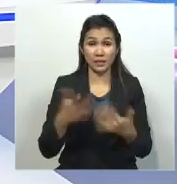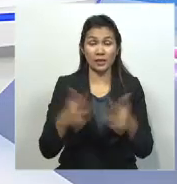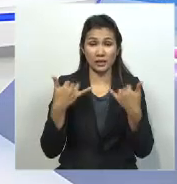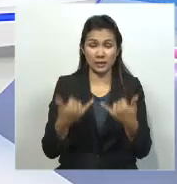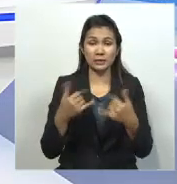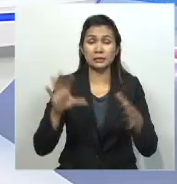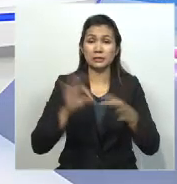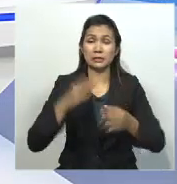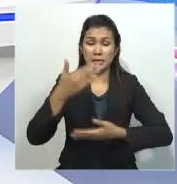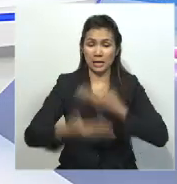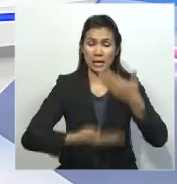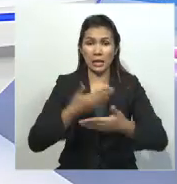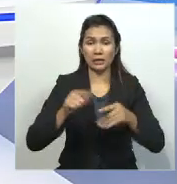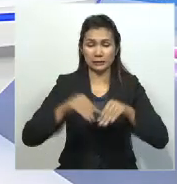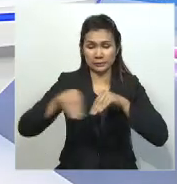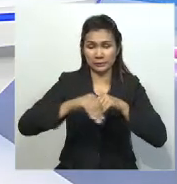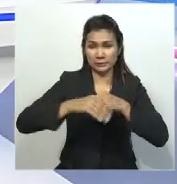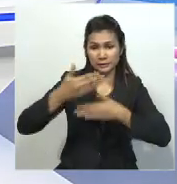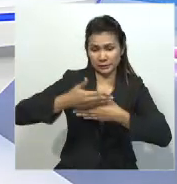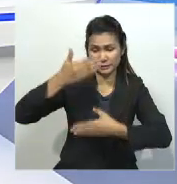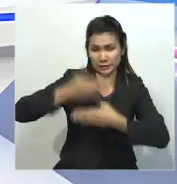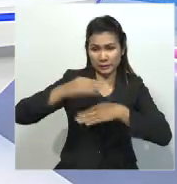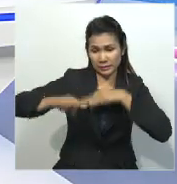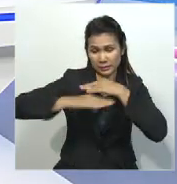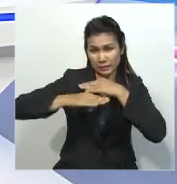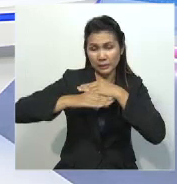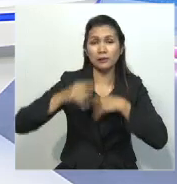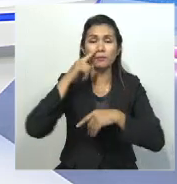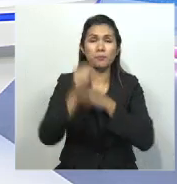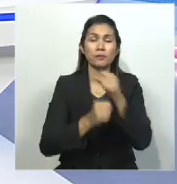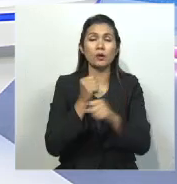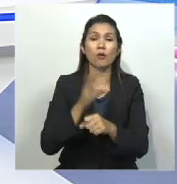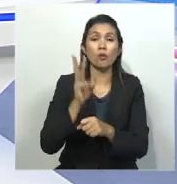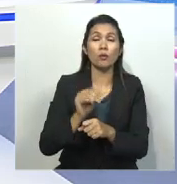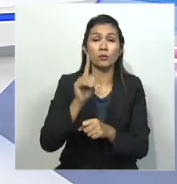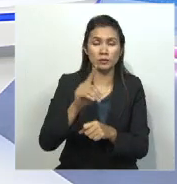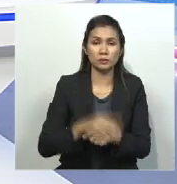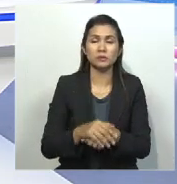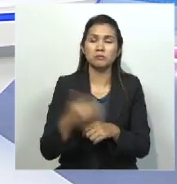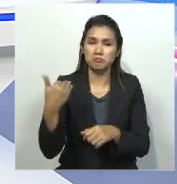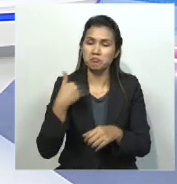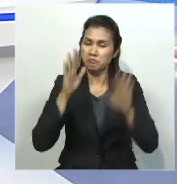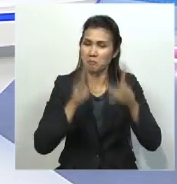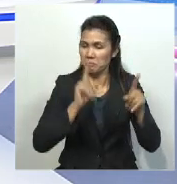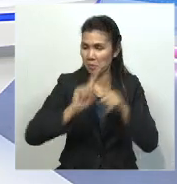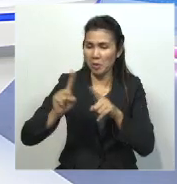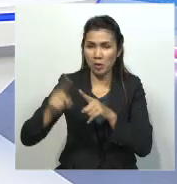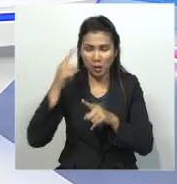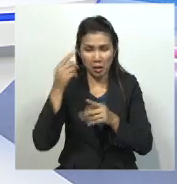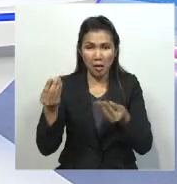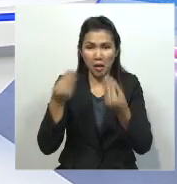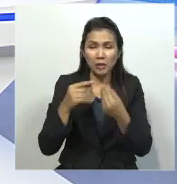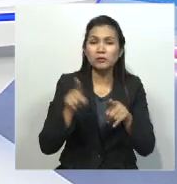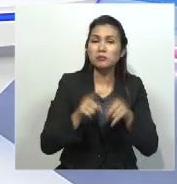่วนสถานการณ์การค้าผ่านทางชายแดนและการค้าผ่านแดนในปี2561แม้ว่าจะมีหลายปัจจัยเข้ามากด